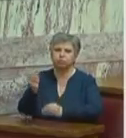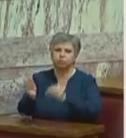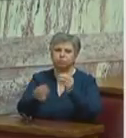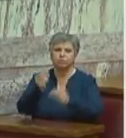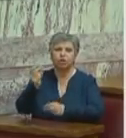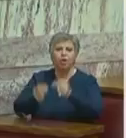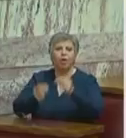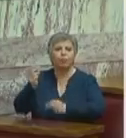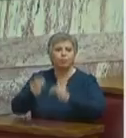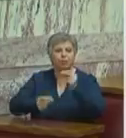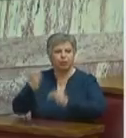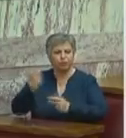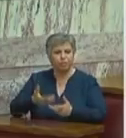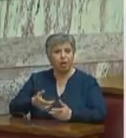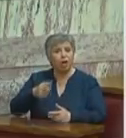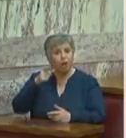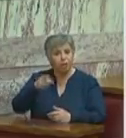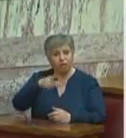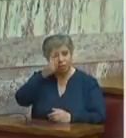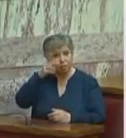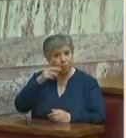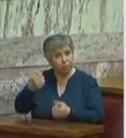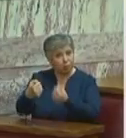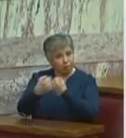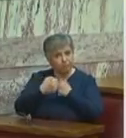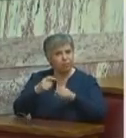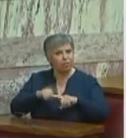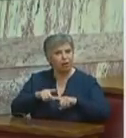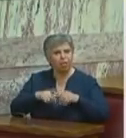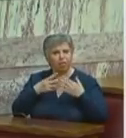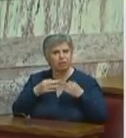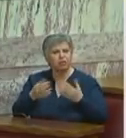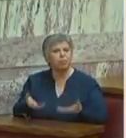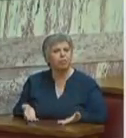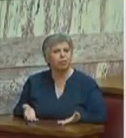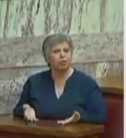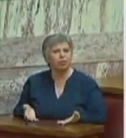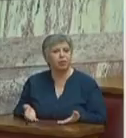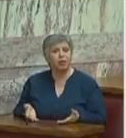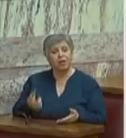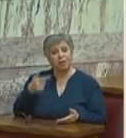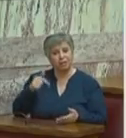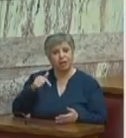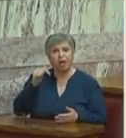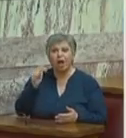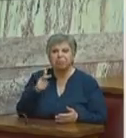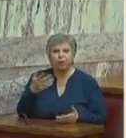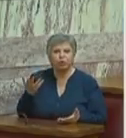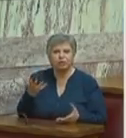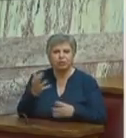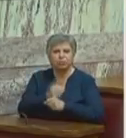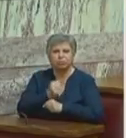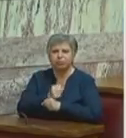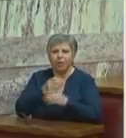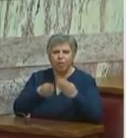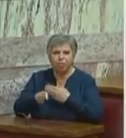γερμανική αντιπολίτευση που το αρνείται. Άρα έχουμε έξοδο στο πουθενά.